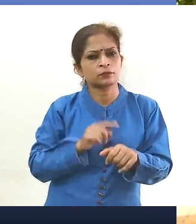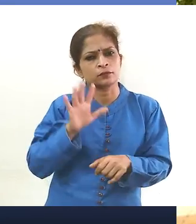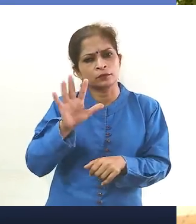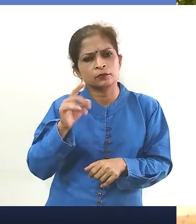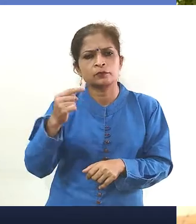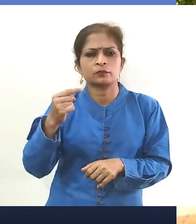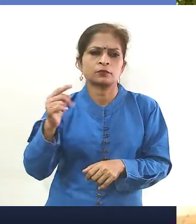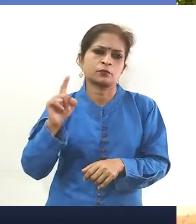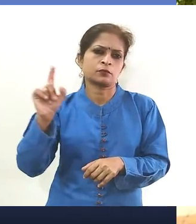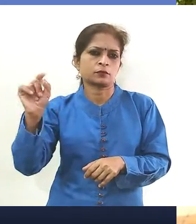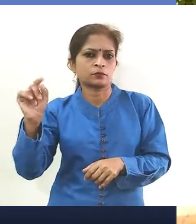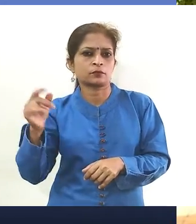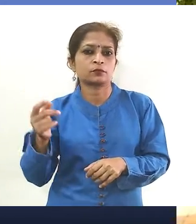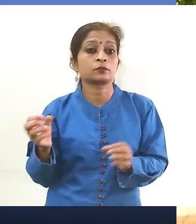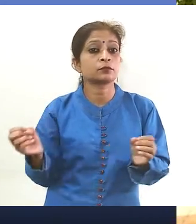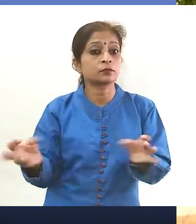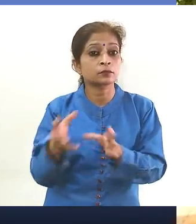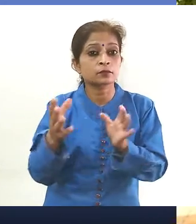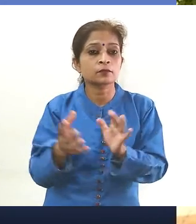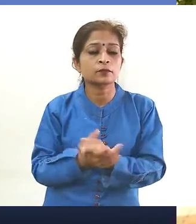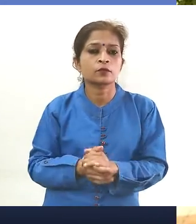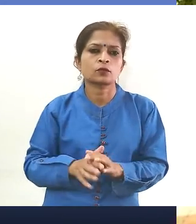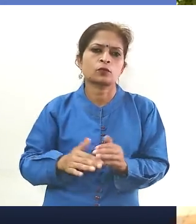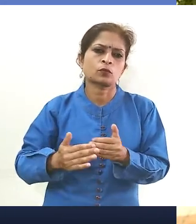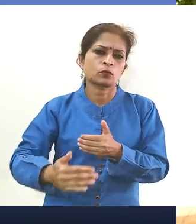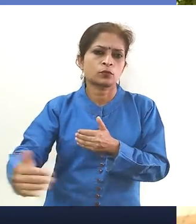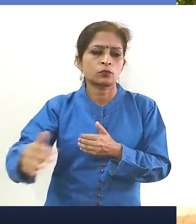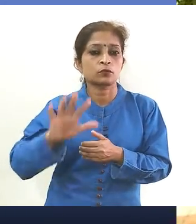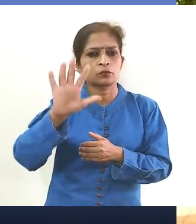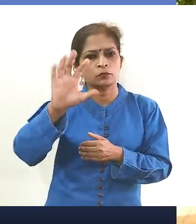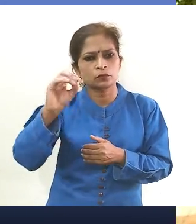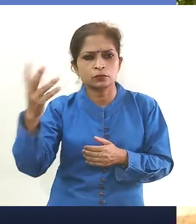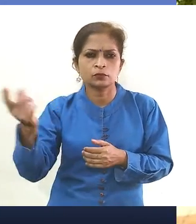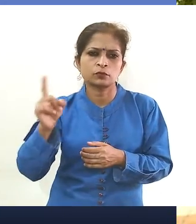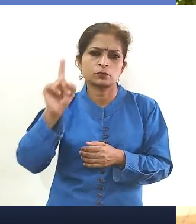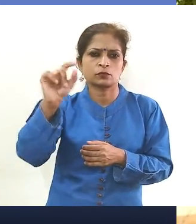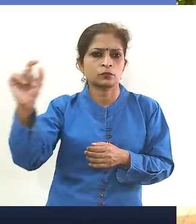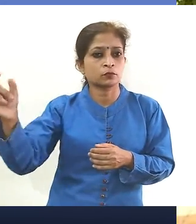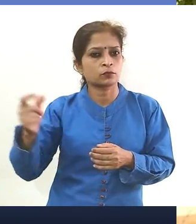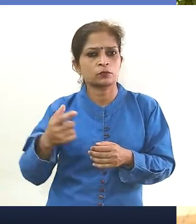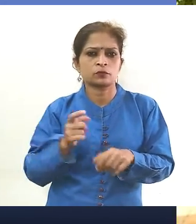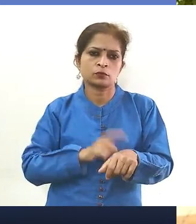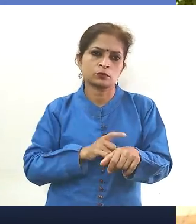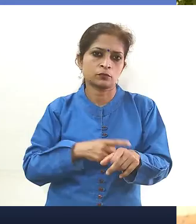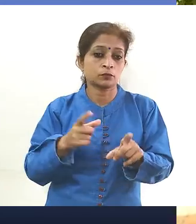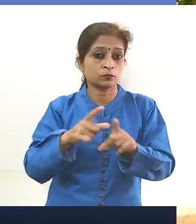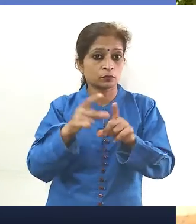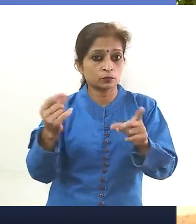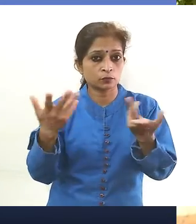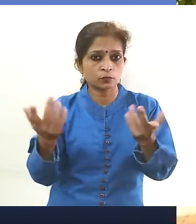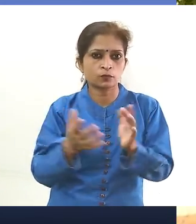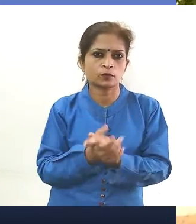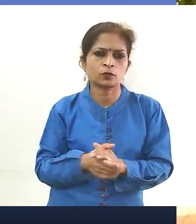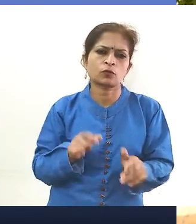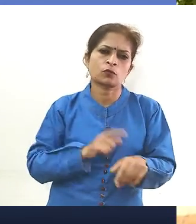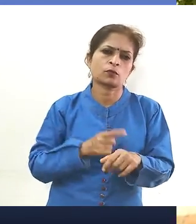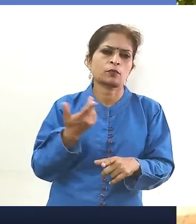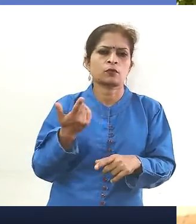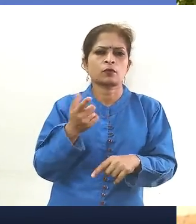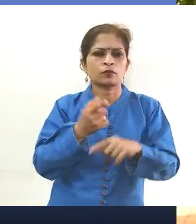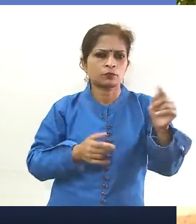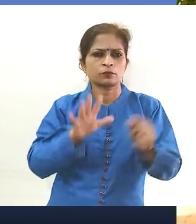पांच से 10 बार से शुरू करके और धीरे धीरे 50 100 बार तक कर ले। मैं 50 50 बार करके